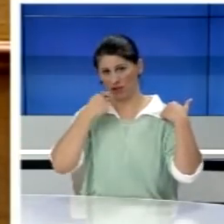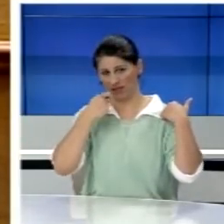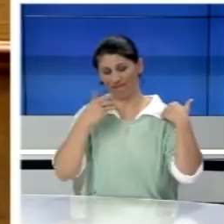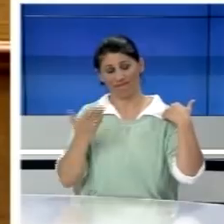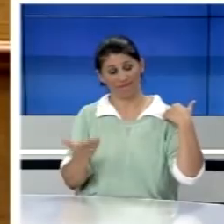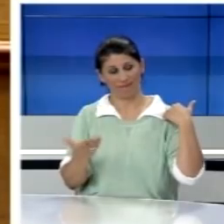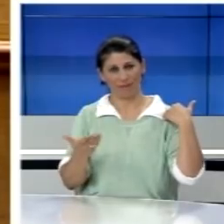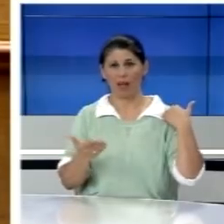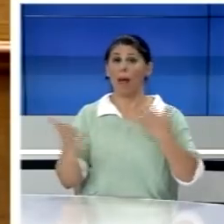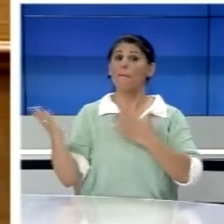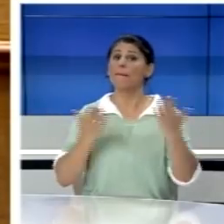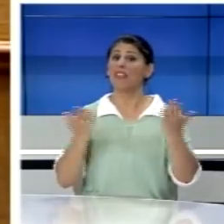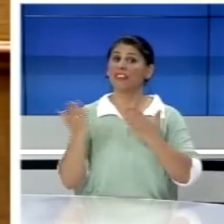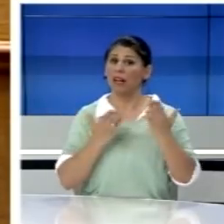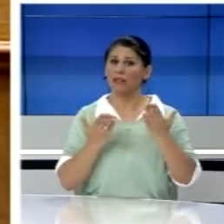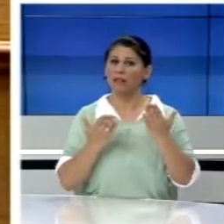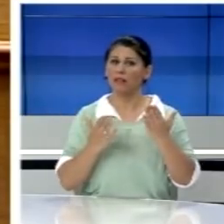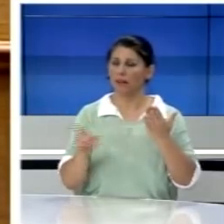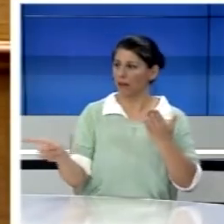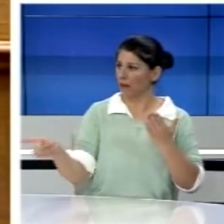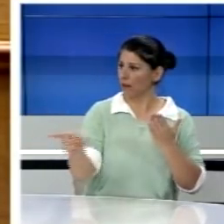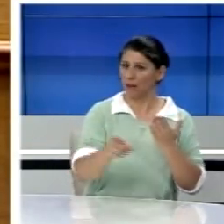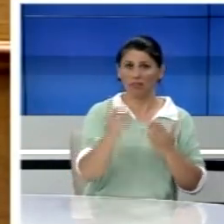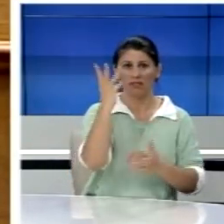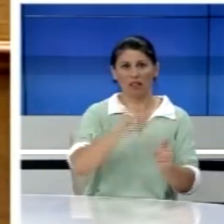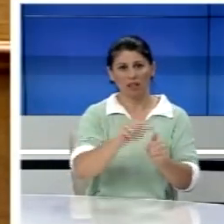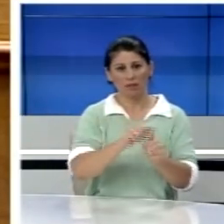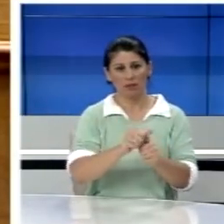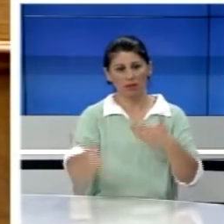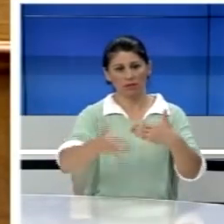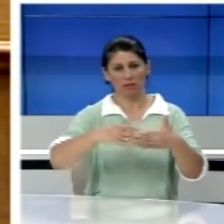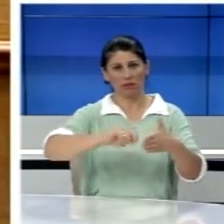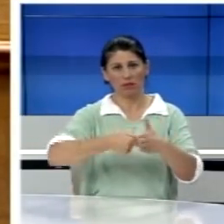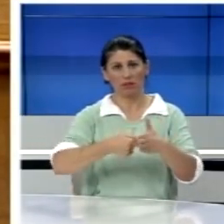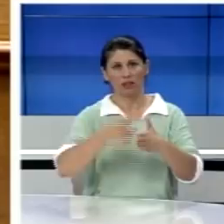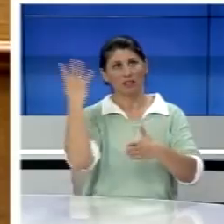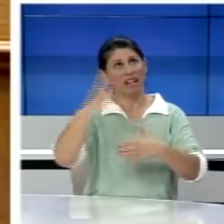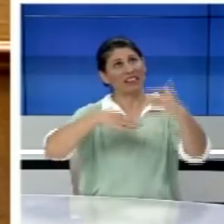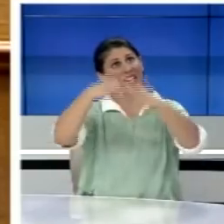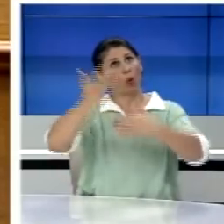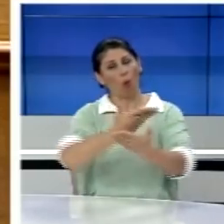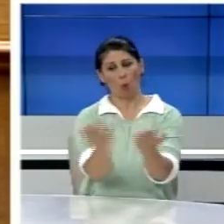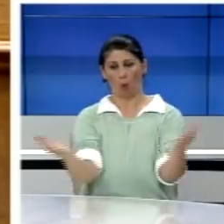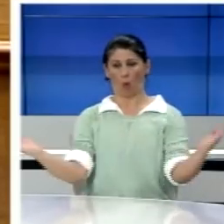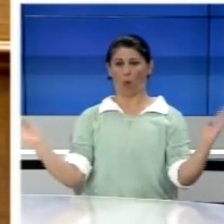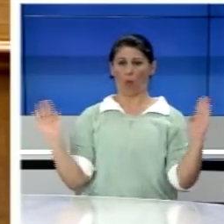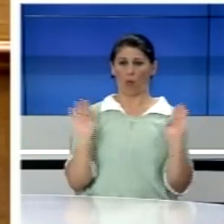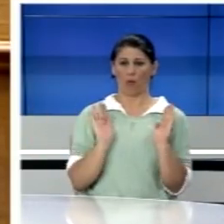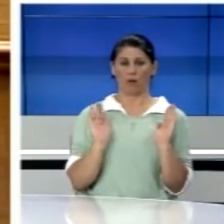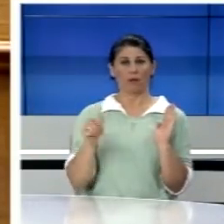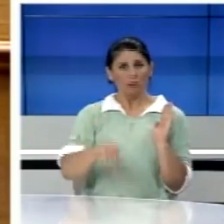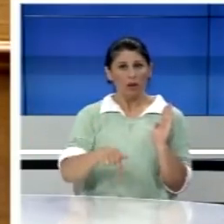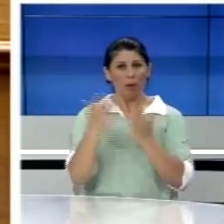Είναι οι μαθητές που δεν φτάνει που ήταν κλεισμένοι για 3 μήνες στους 4 τοίχους των σπιτιών τους, τώρα